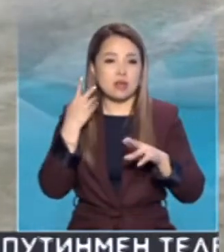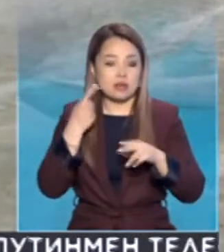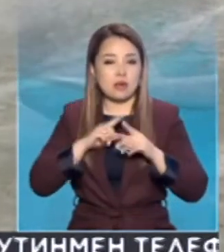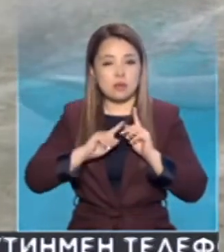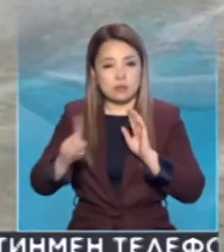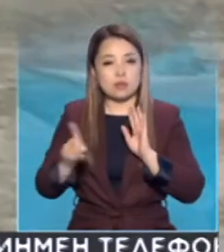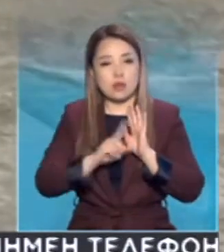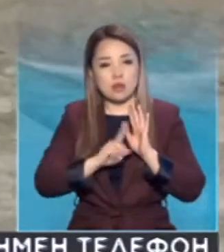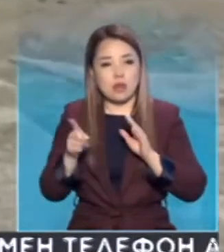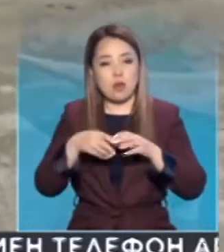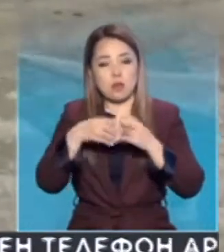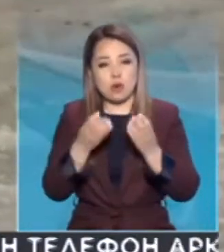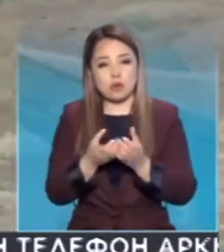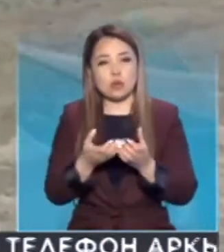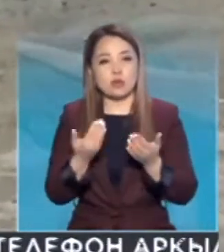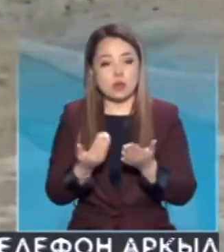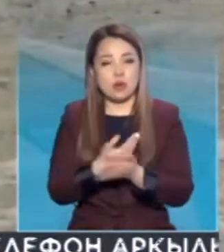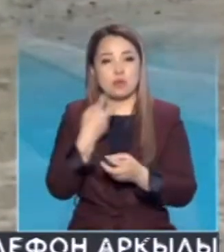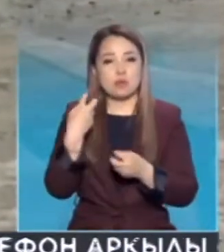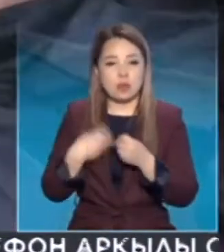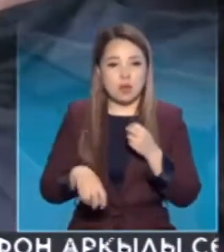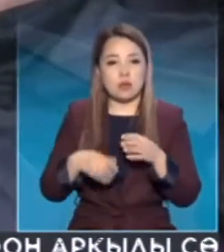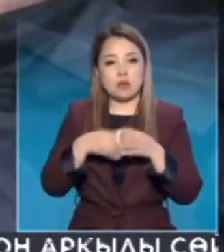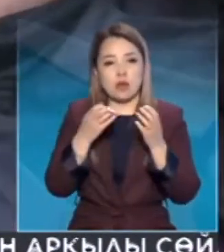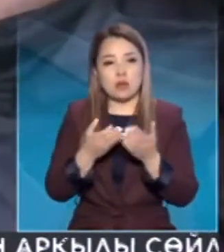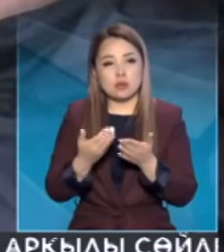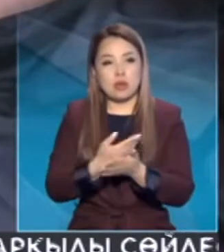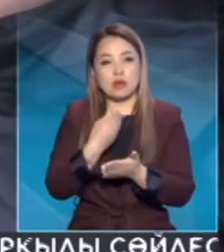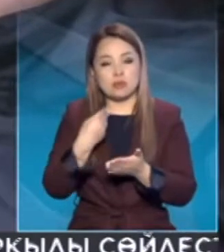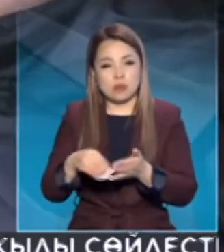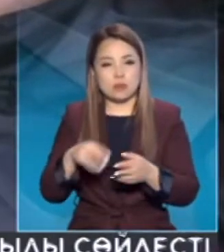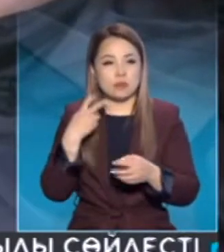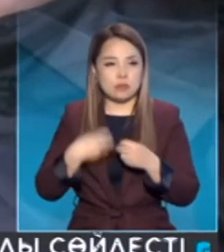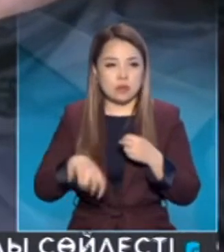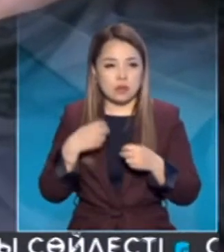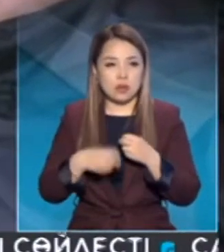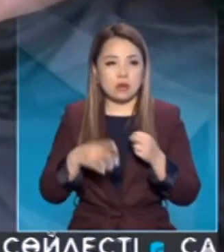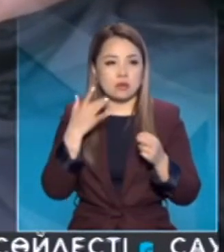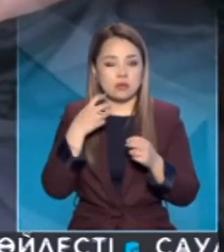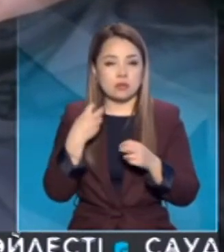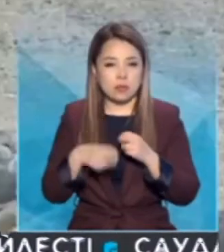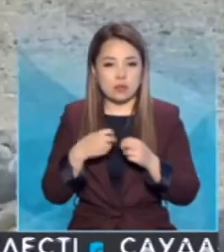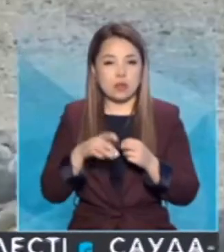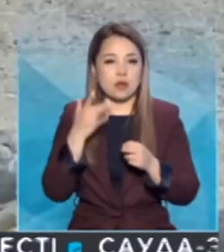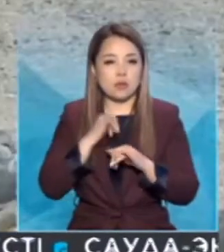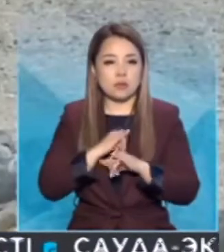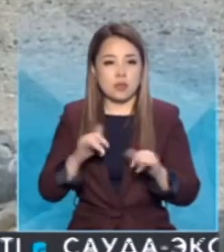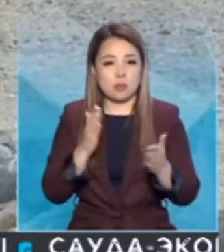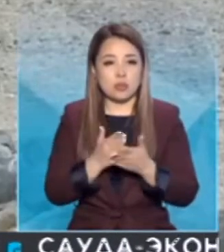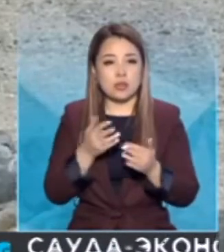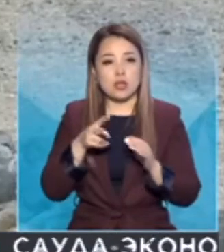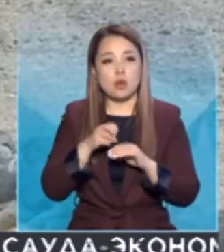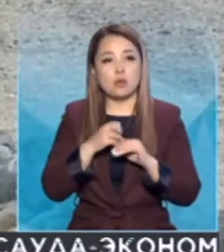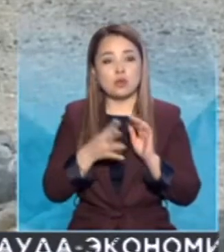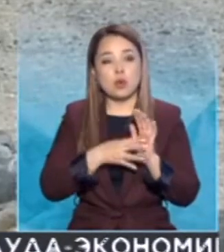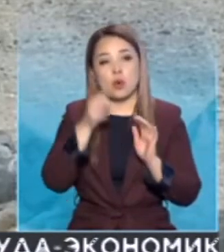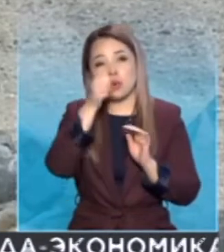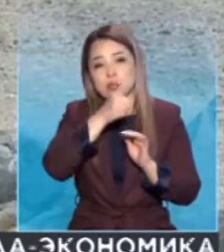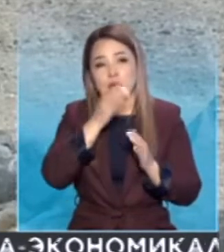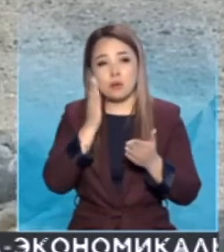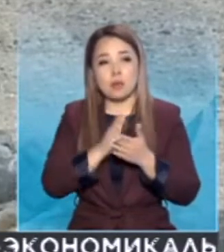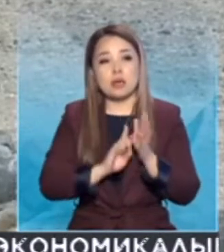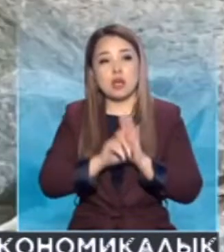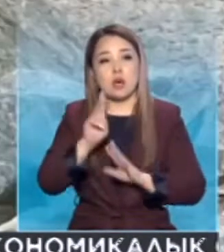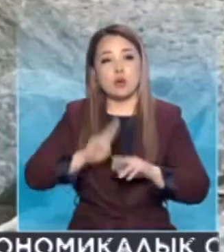уақытта баллондар жарамсыз болып қалады. Жаңадан алған баллондар мысалы тастар жыртып жыртып тастайды. 2019 жылы қарқынды